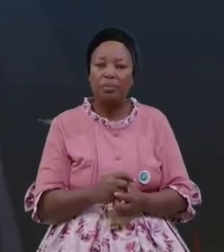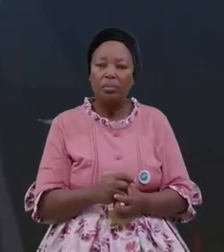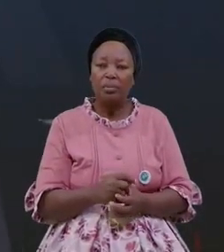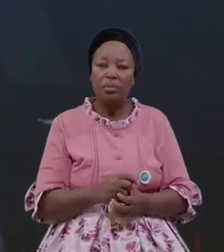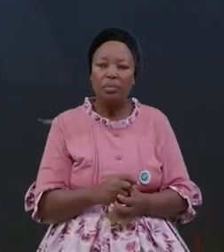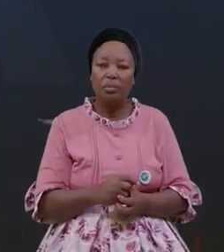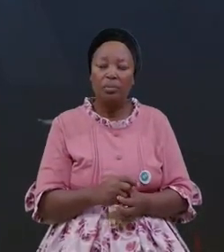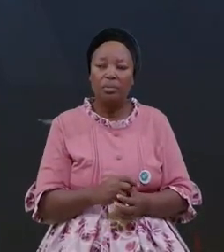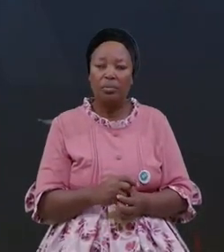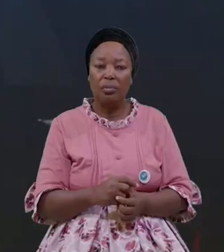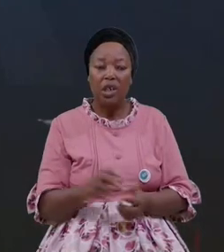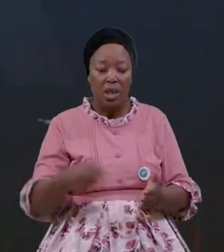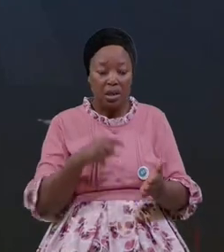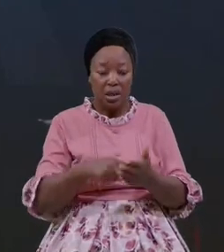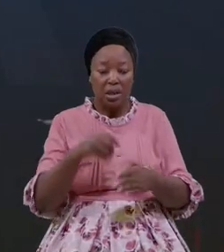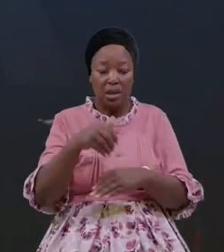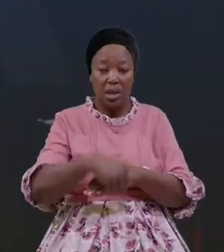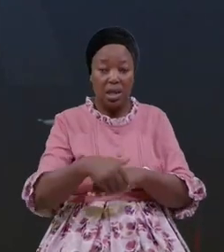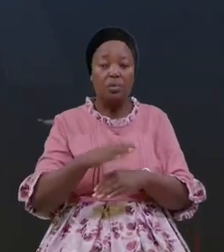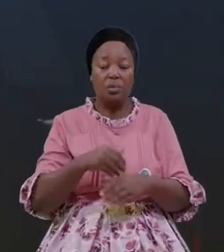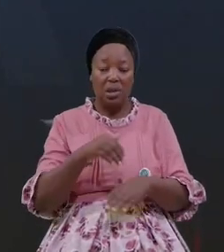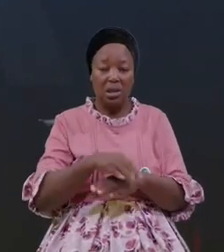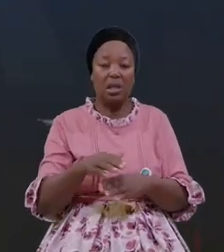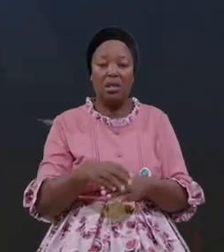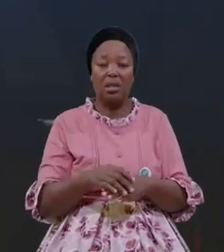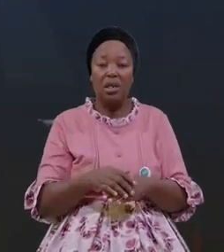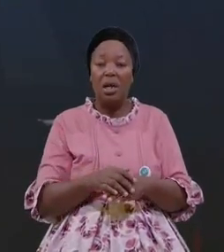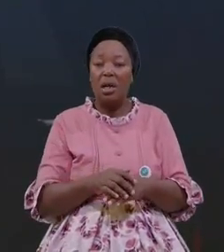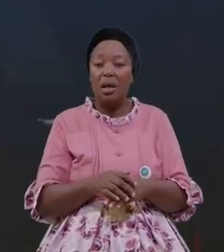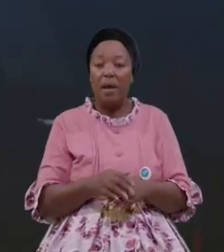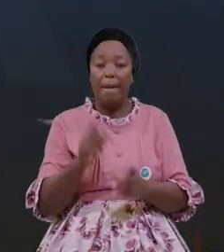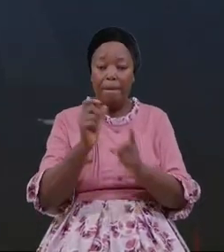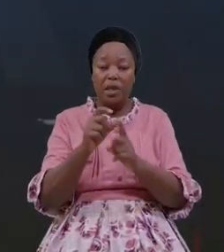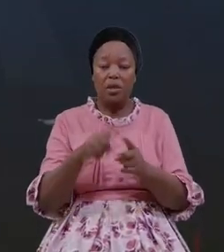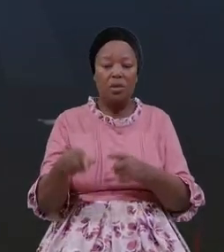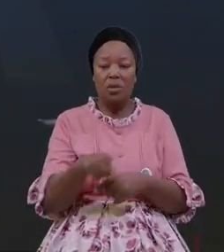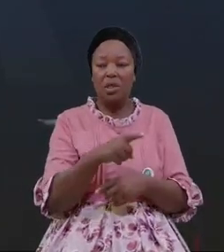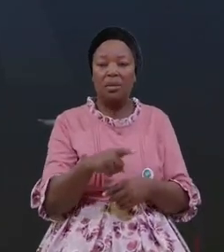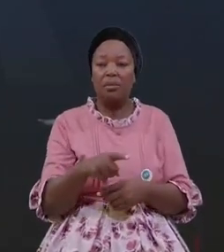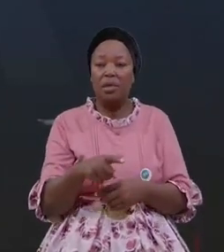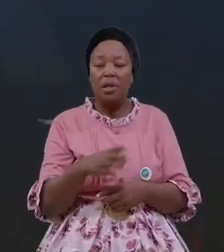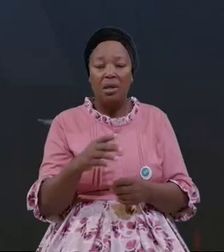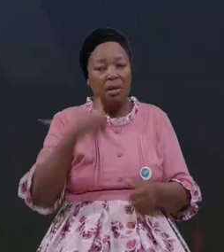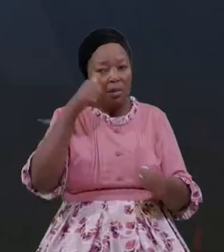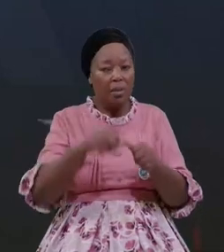identifier et être en contact avec vous afin de vous aider dans votre